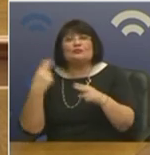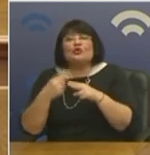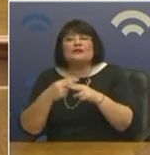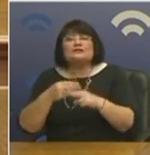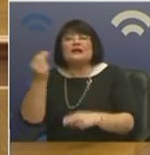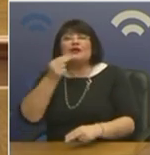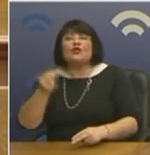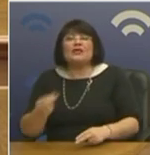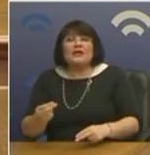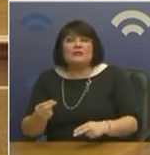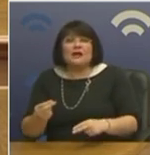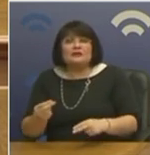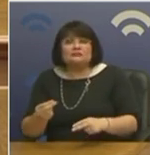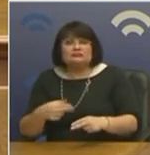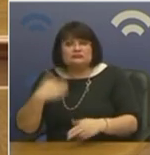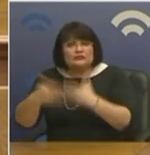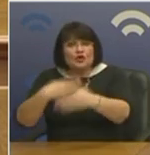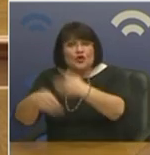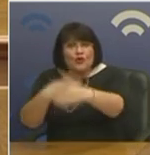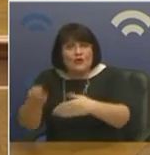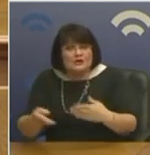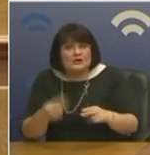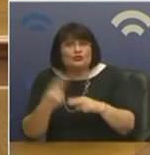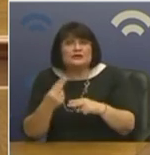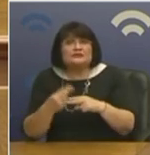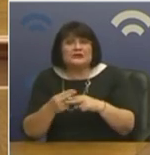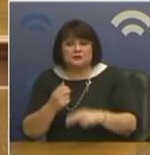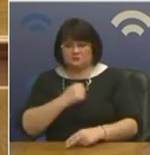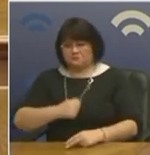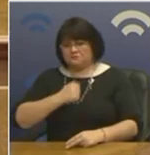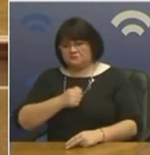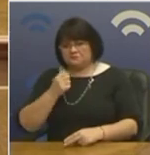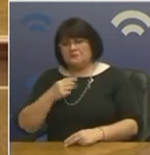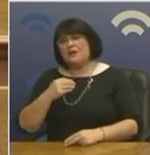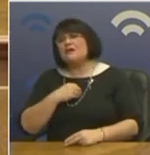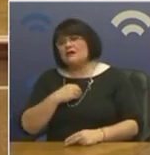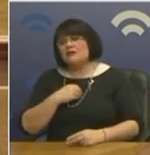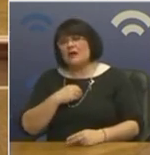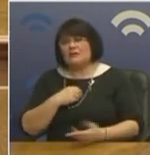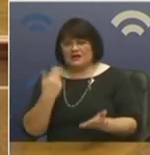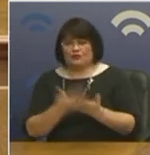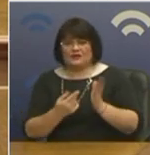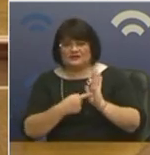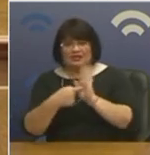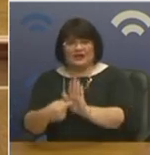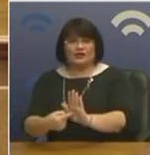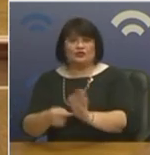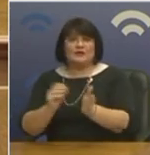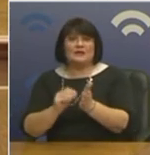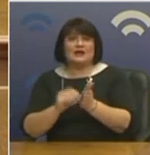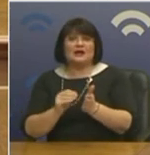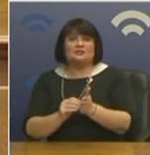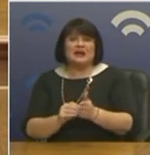θέμα με τεράστιες πτυχές για τα επόμενα έτη. Αυτό με θλίβει γιατί αποδεικνύουμε ακόμη μια φορά ότι δεν είμαστε